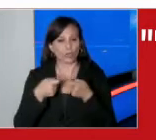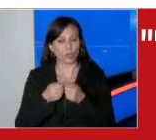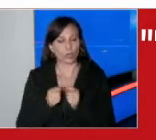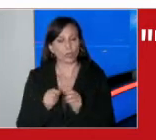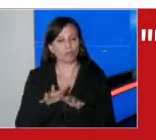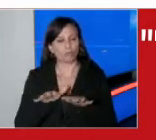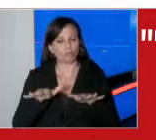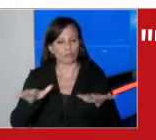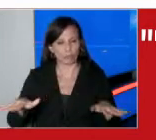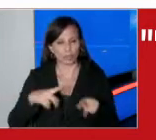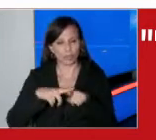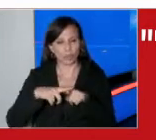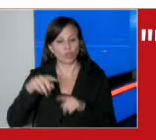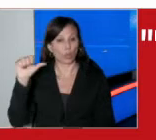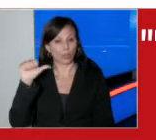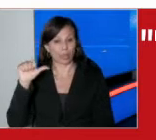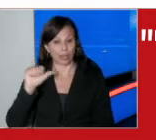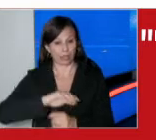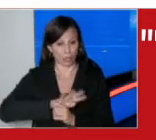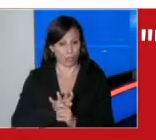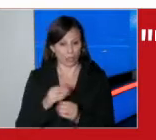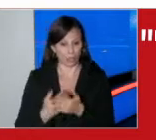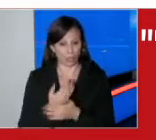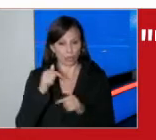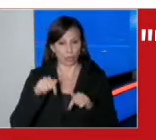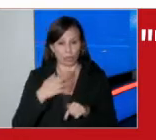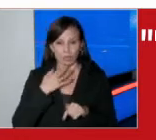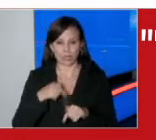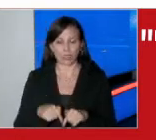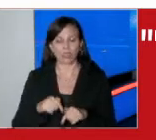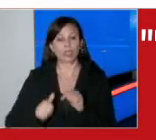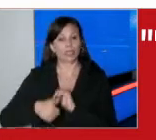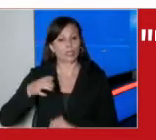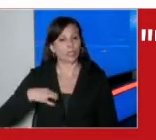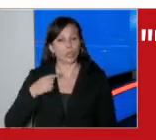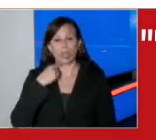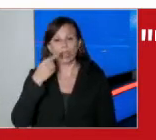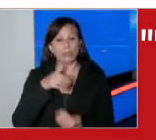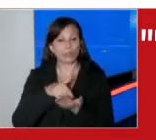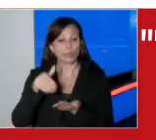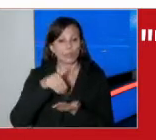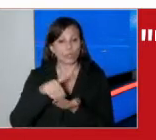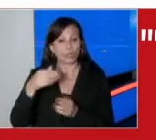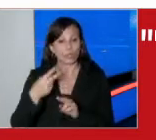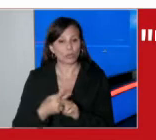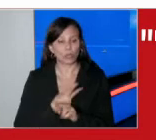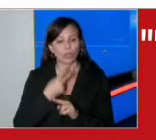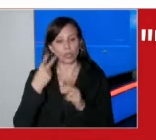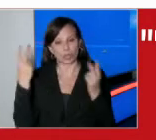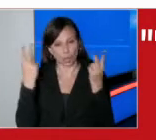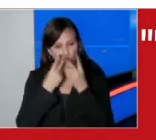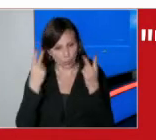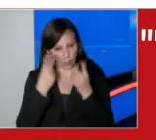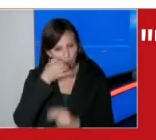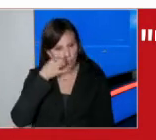זן האומיקרון כאן בישראל. ניצן הורוביץ, שר הבריאות, אומר, אנחנו ממשיכים בשגרה, כמובן שאנחנו שמים לב